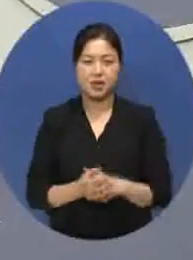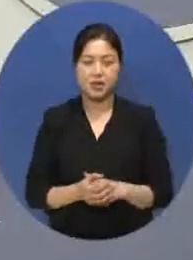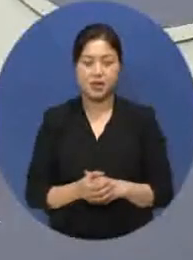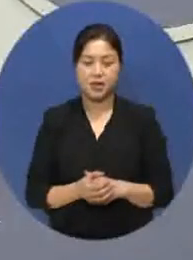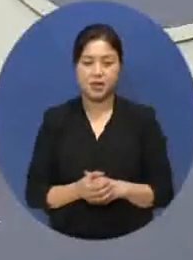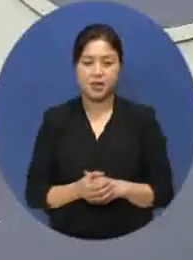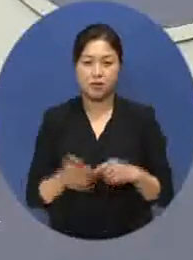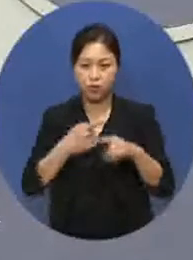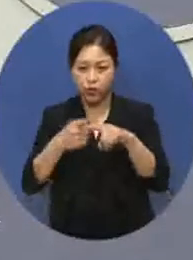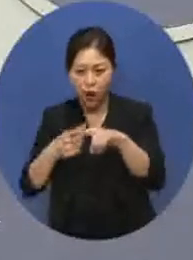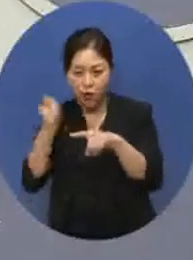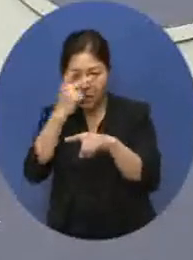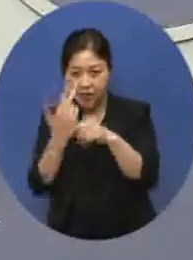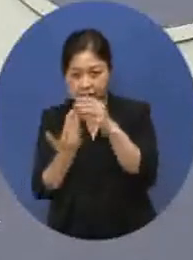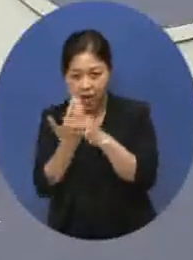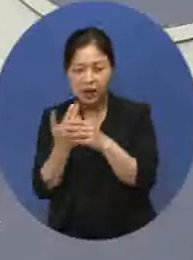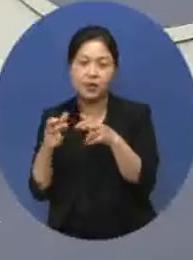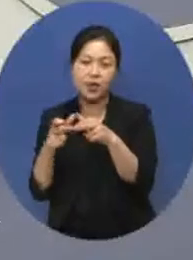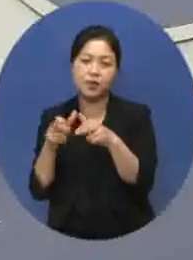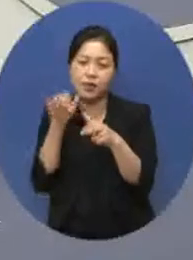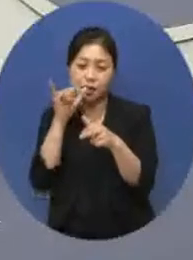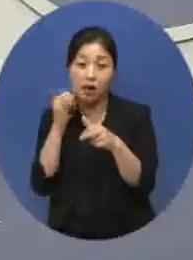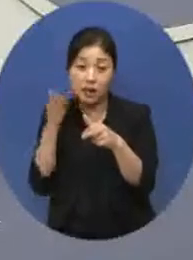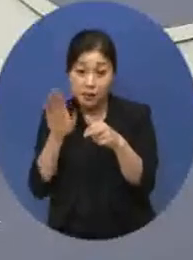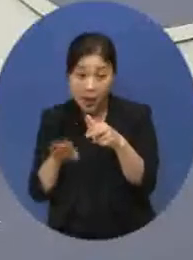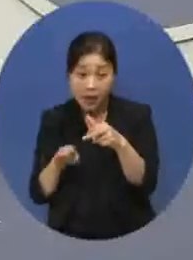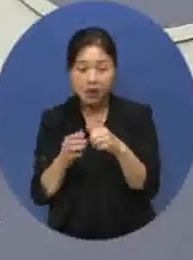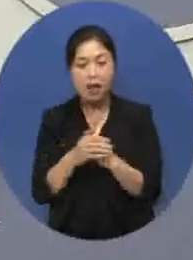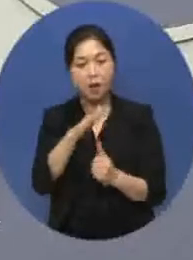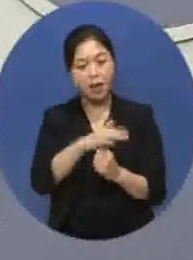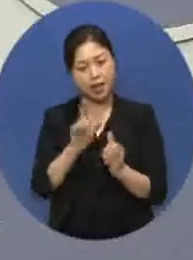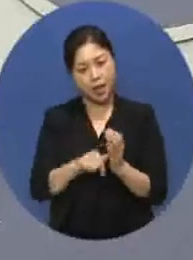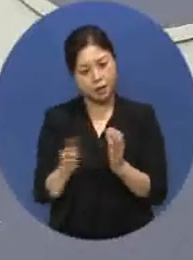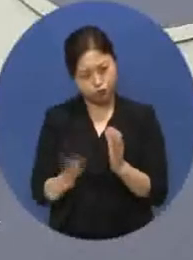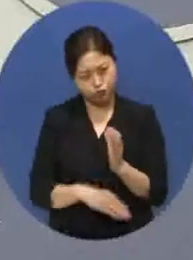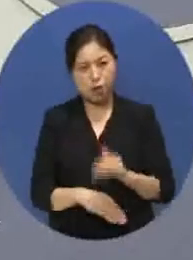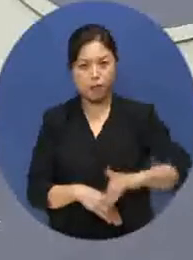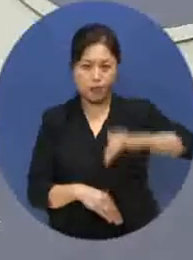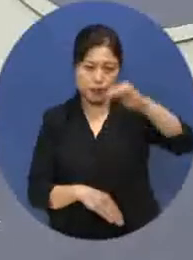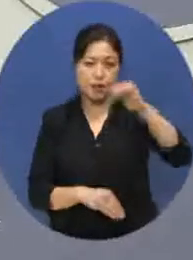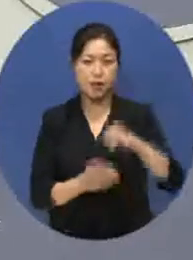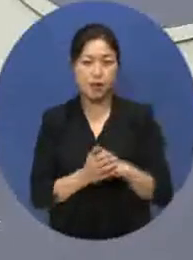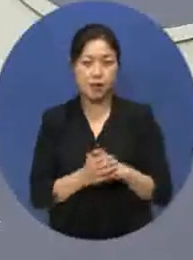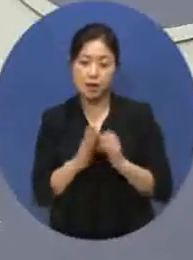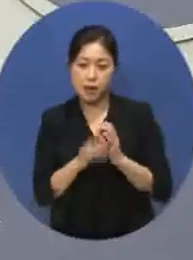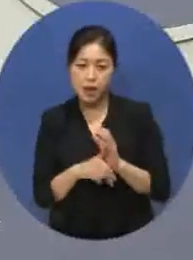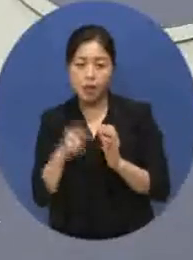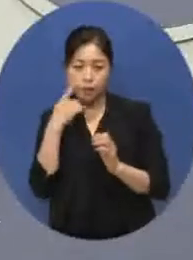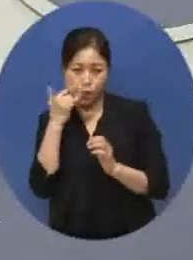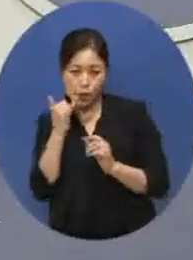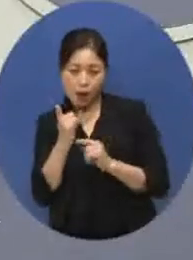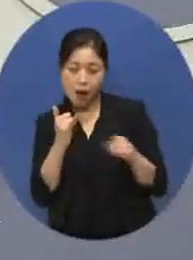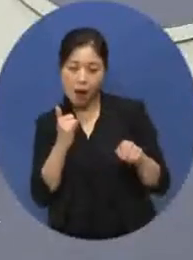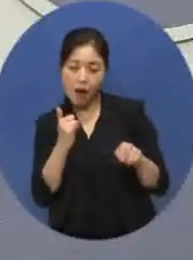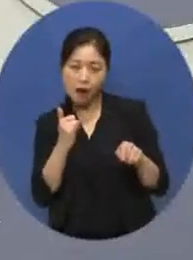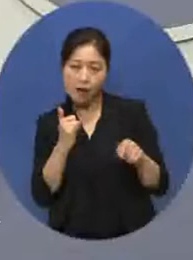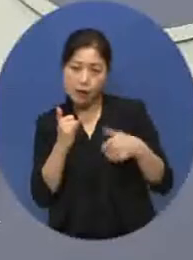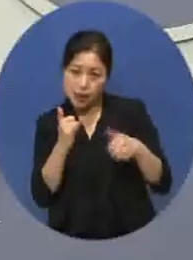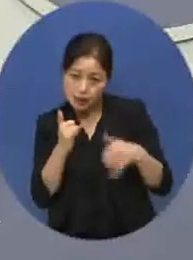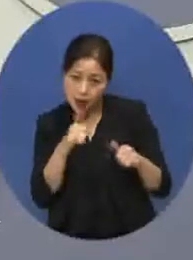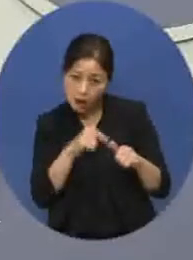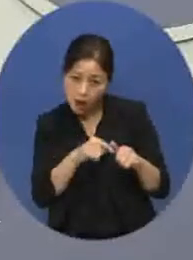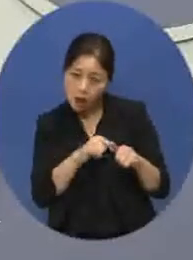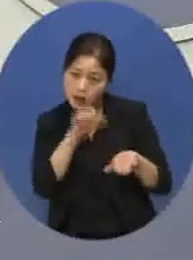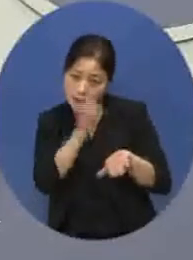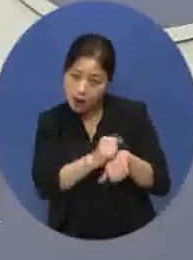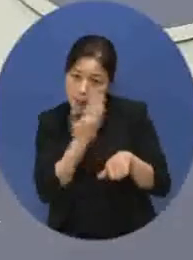중도 장애는 뭐 별개지만은. 그러면 이제 그 장애, 자녀가 무엇을 할 수 있는가, 그걸 파악하는